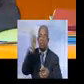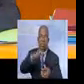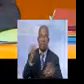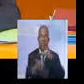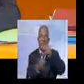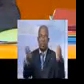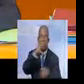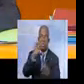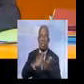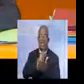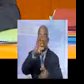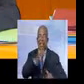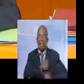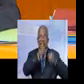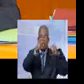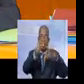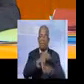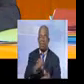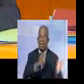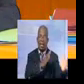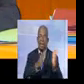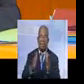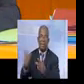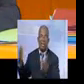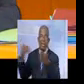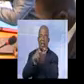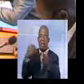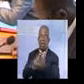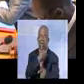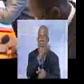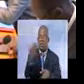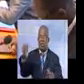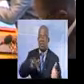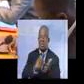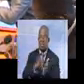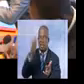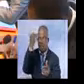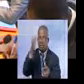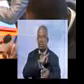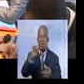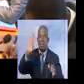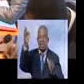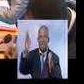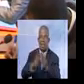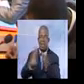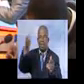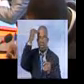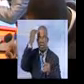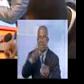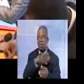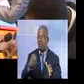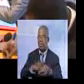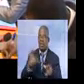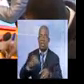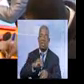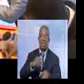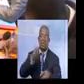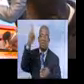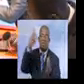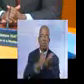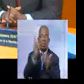s'avère être la défense. C'est pour l'avoir bien compris que le Conseil des ministres, en sa session du jeudi 11 décembre 2014,